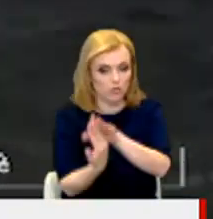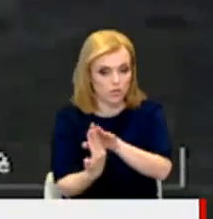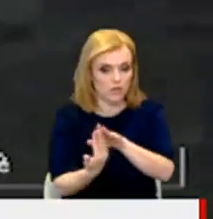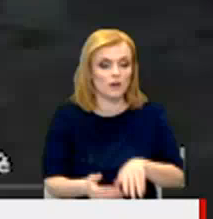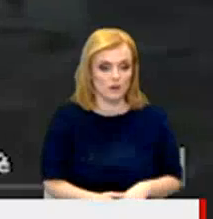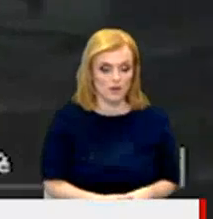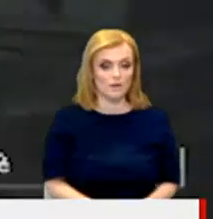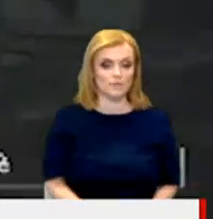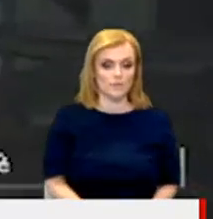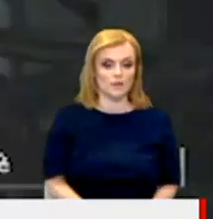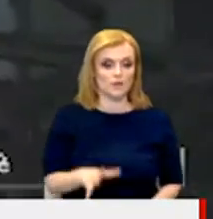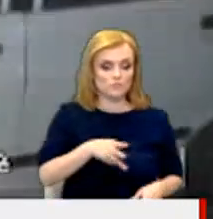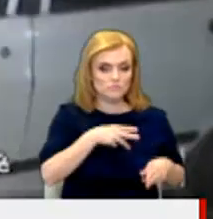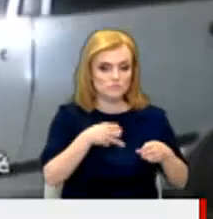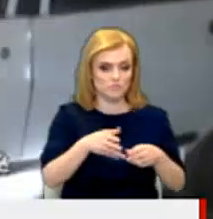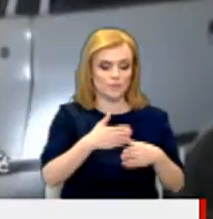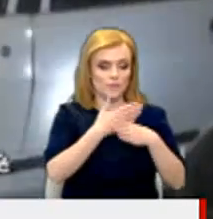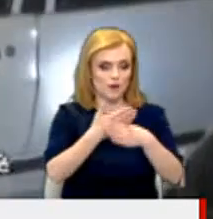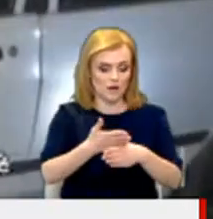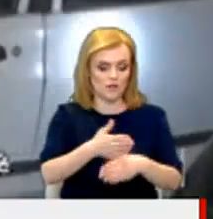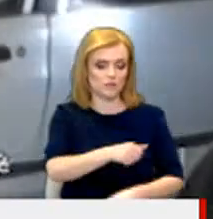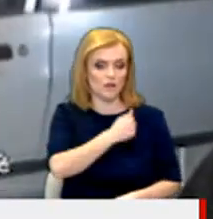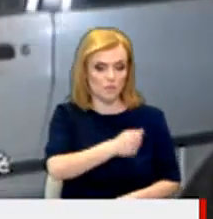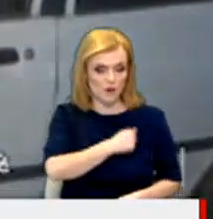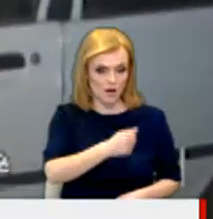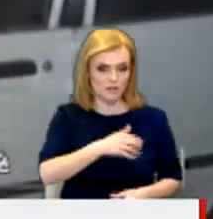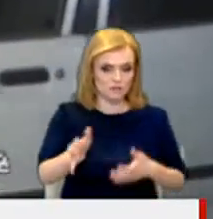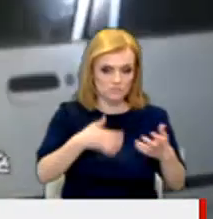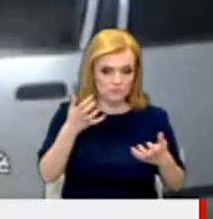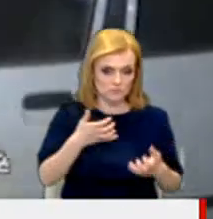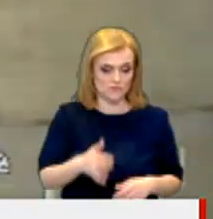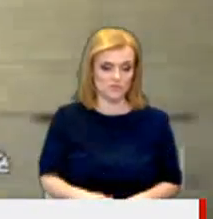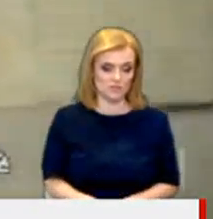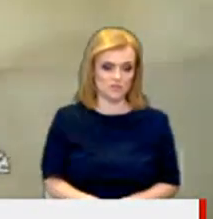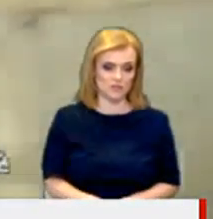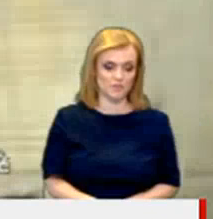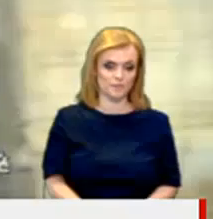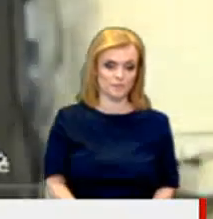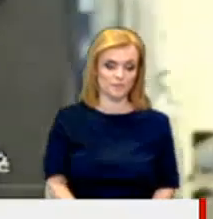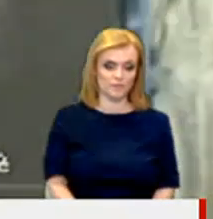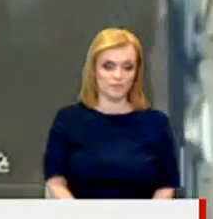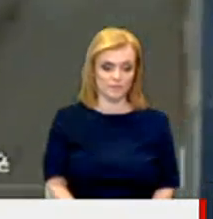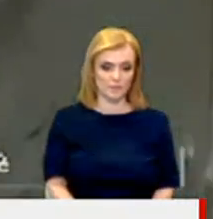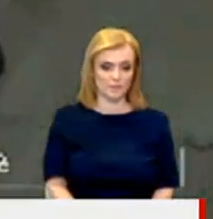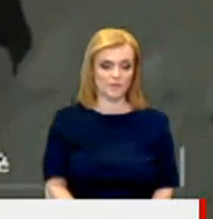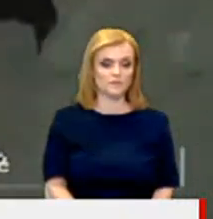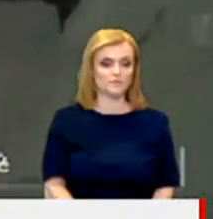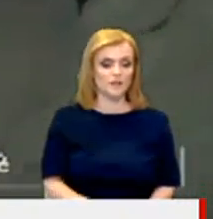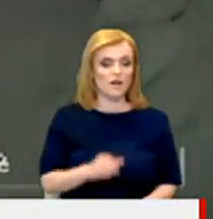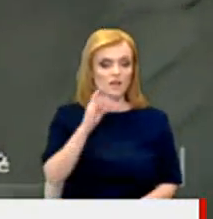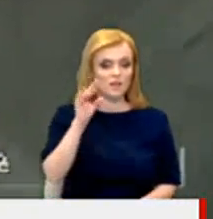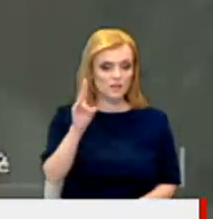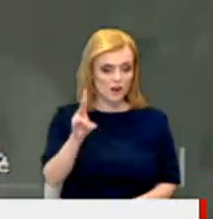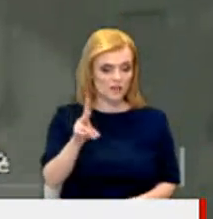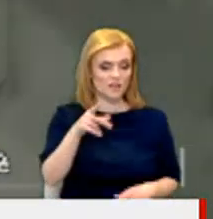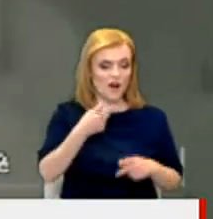localități în care intervin inclusiv unități ale armatei. Situat la confluența mai multor plăci tectonice și traversate de multe falii, Iranul se